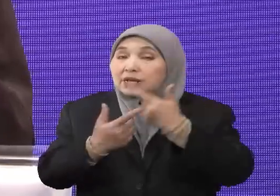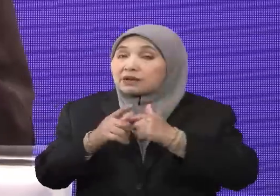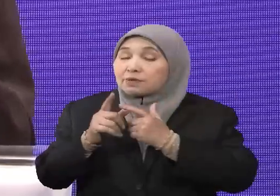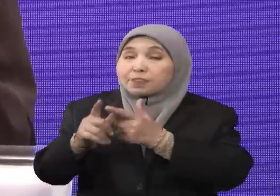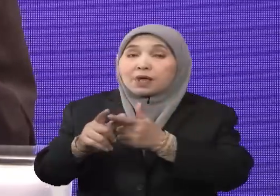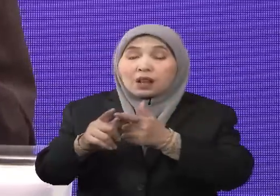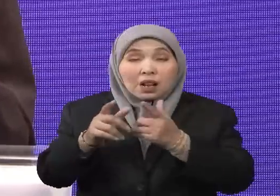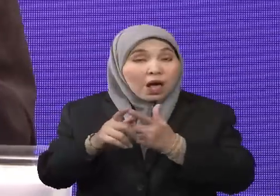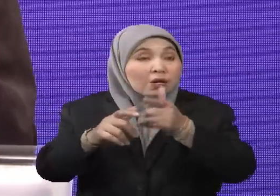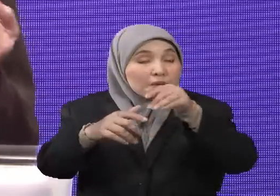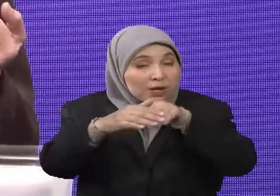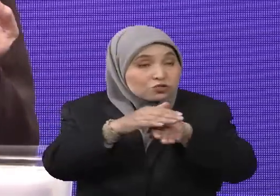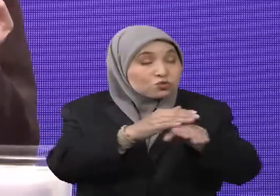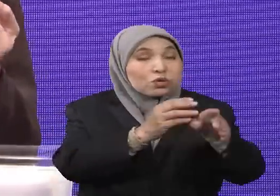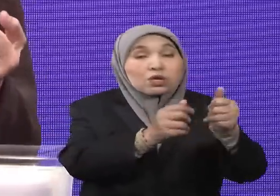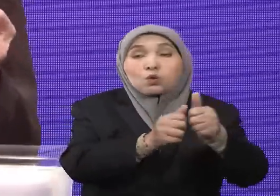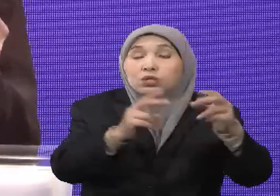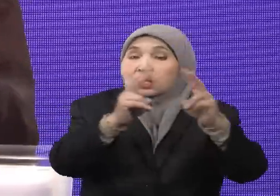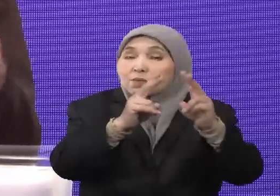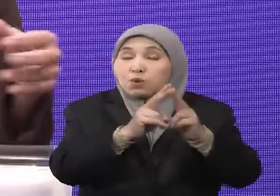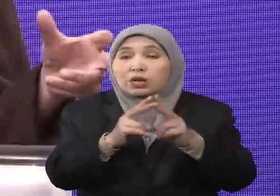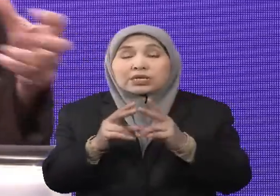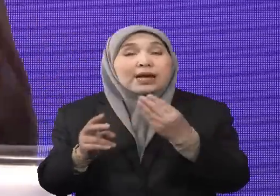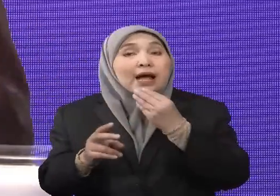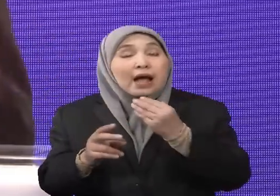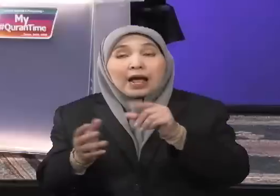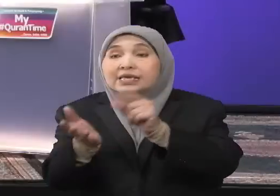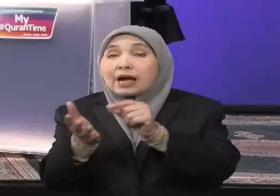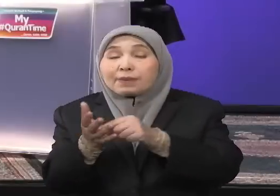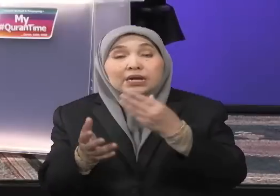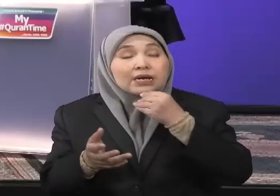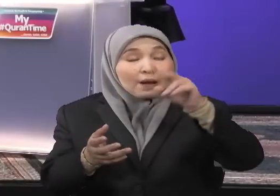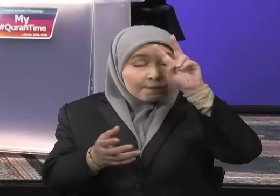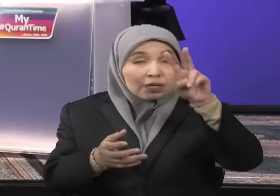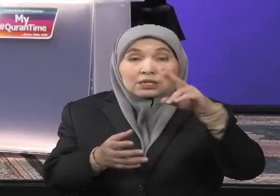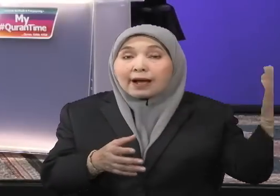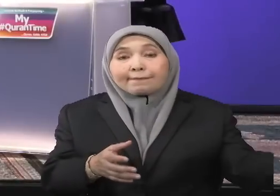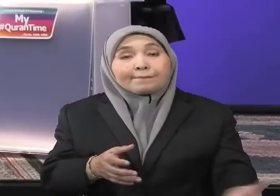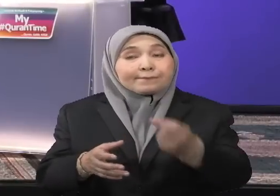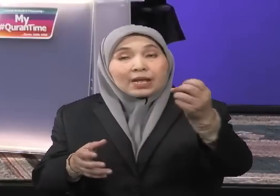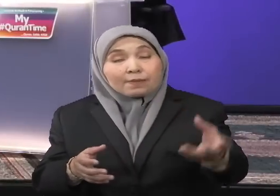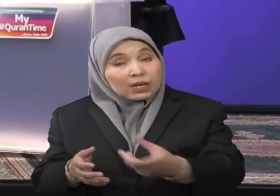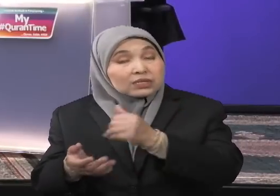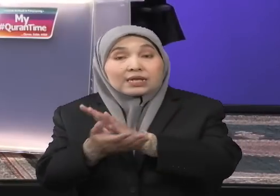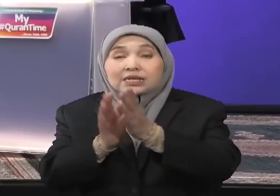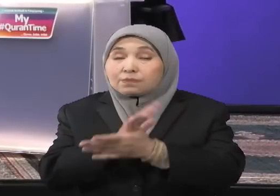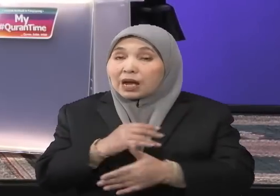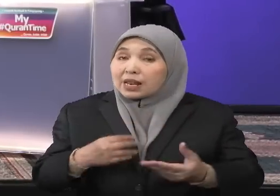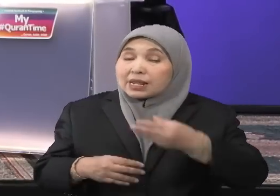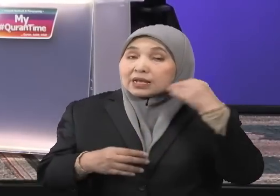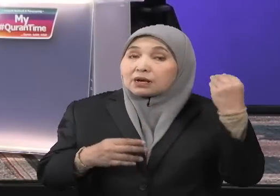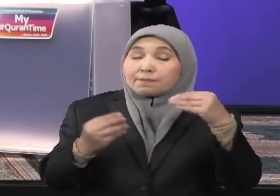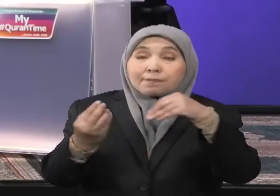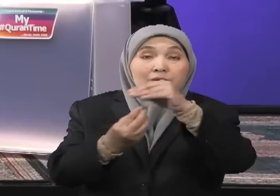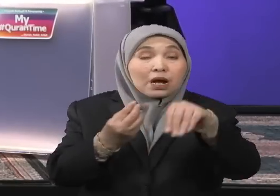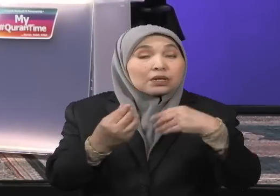bukan Islam ini ada yang ada kambing bahasa kasar berarti bila balik kembali